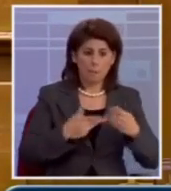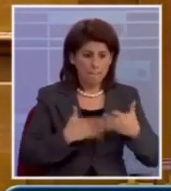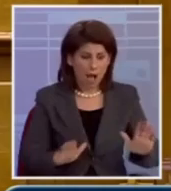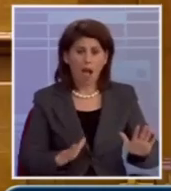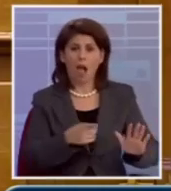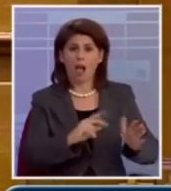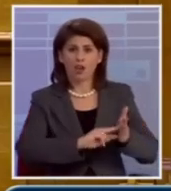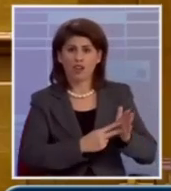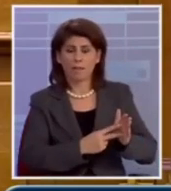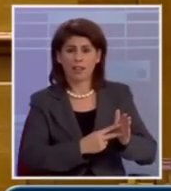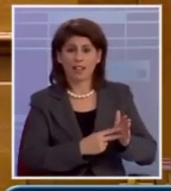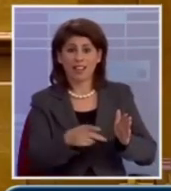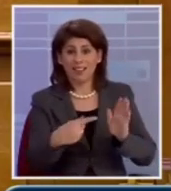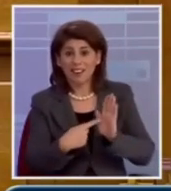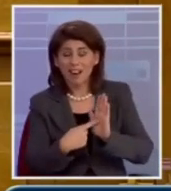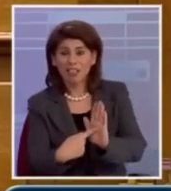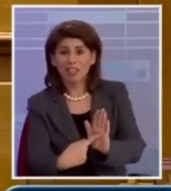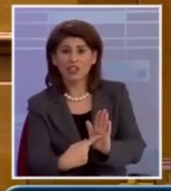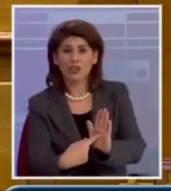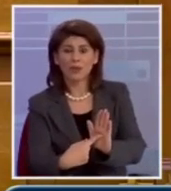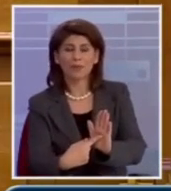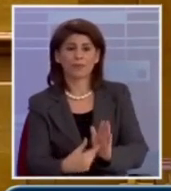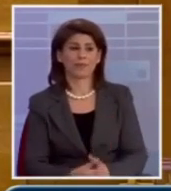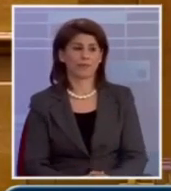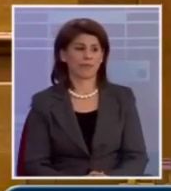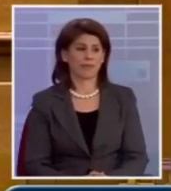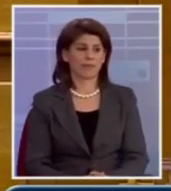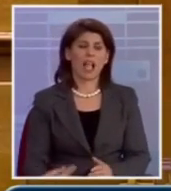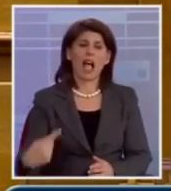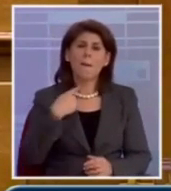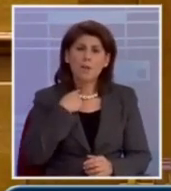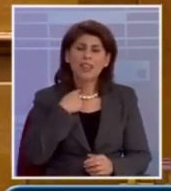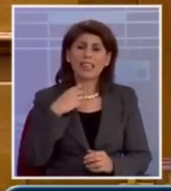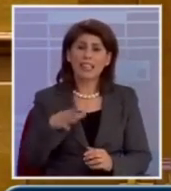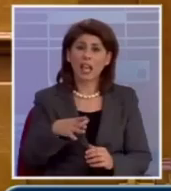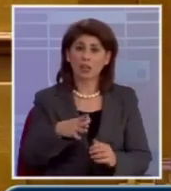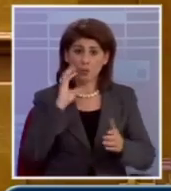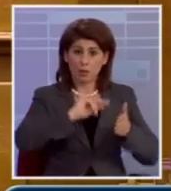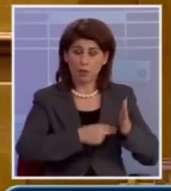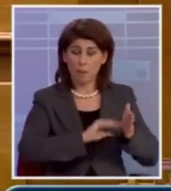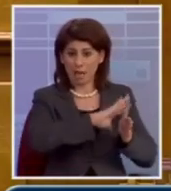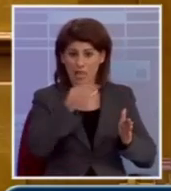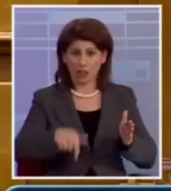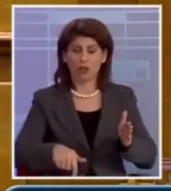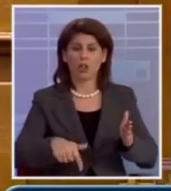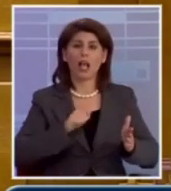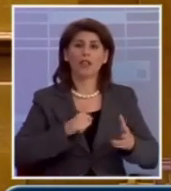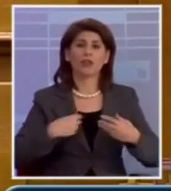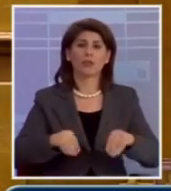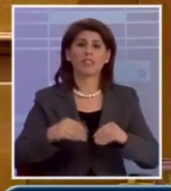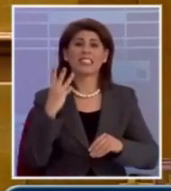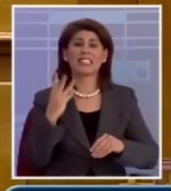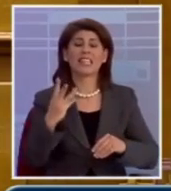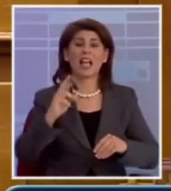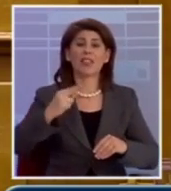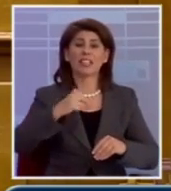οικονομία. Για να σας δείξω το αποτυχία του, σας υπενθυμίζω ότι μέχρι τώρα έχουν γίνει ιδιωτικοποίηση